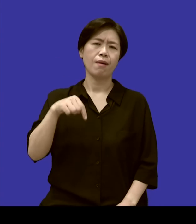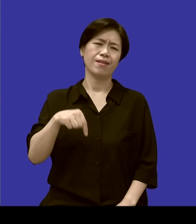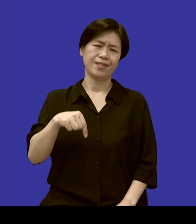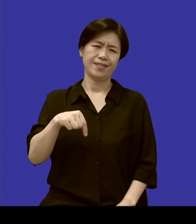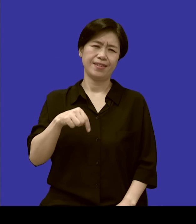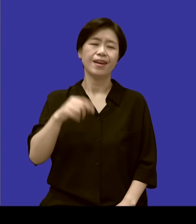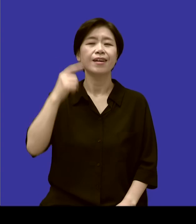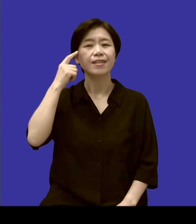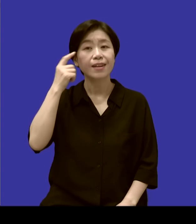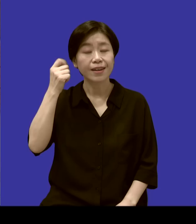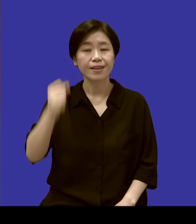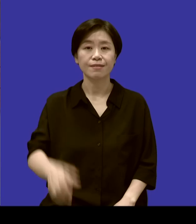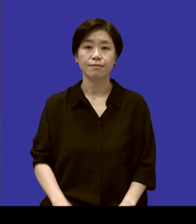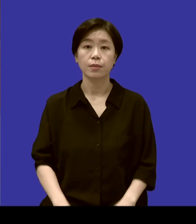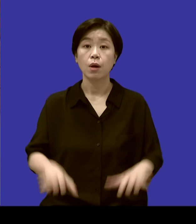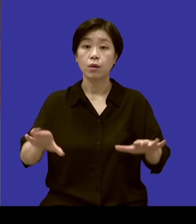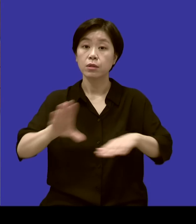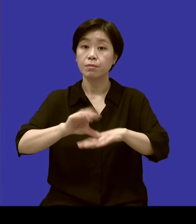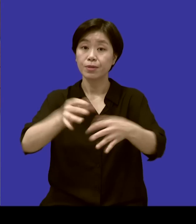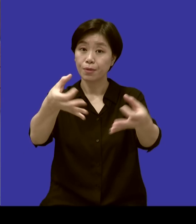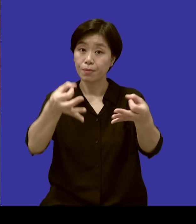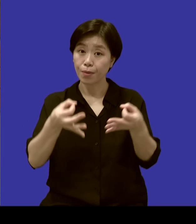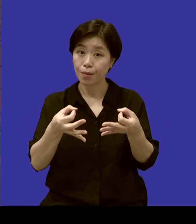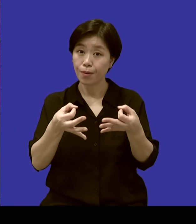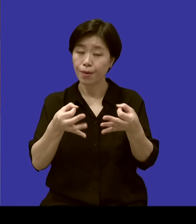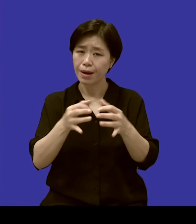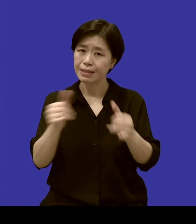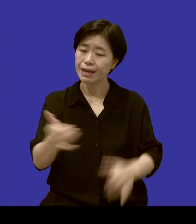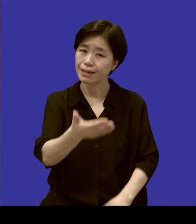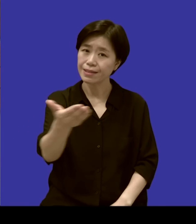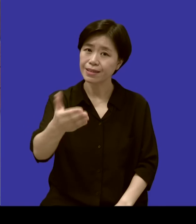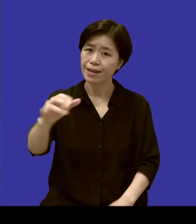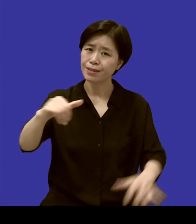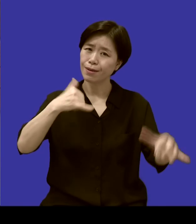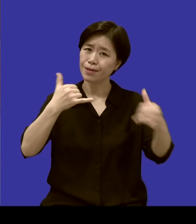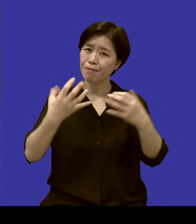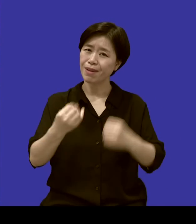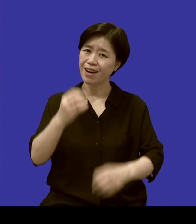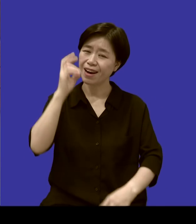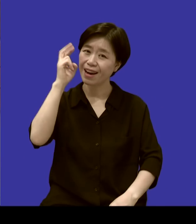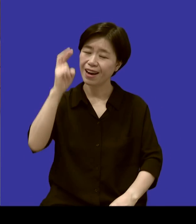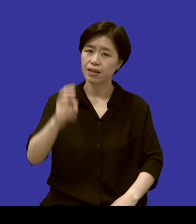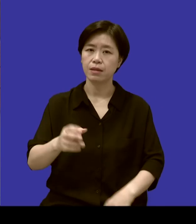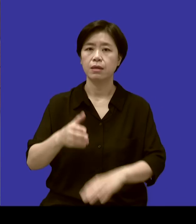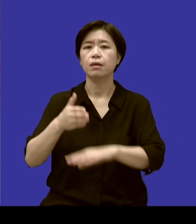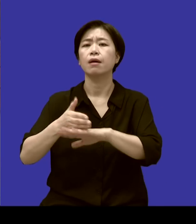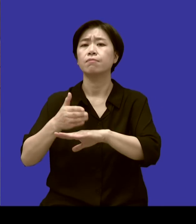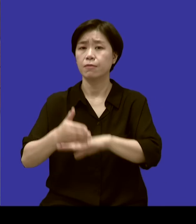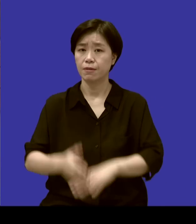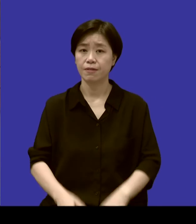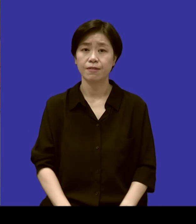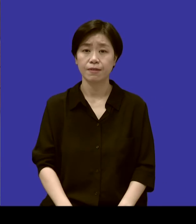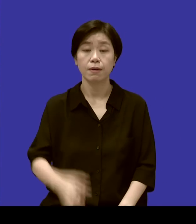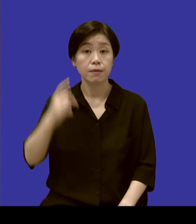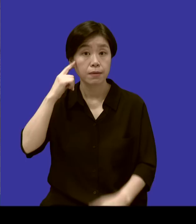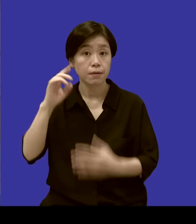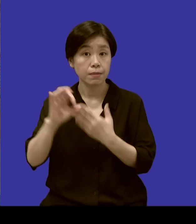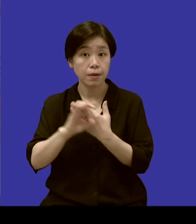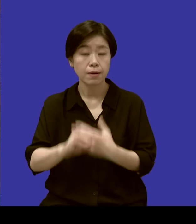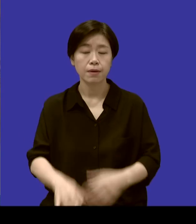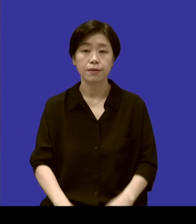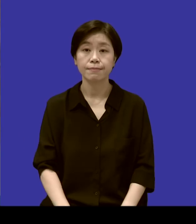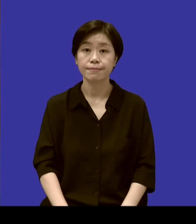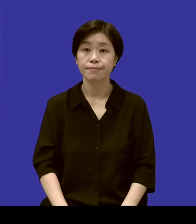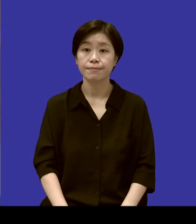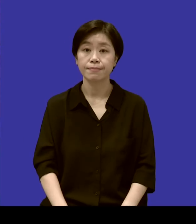감사하죠. 이 방송 보고도 저기 방송국으로 전화가 많이 올 것 같다는 네. 생각이 갑자기 들어서요. 저 감사해요. 어. 왜냐하면